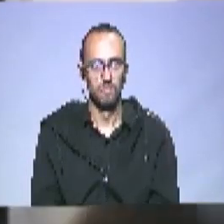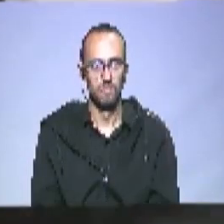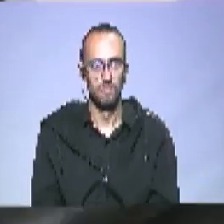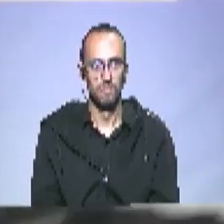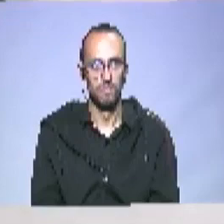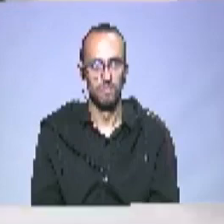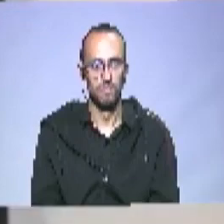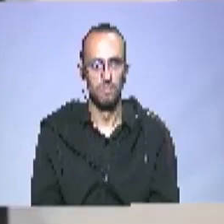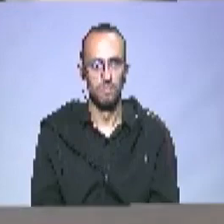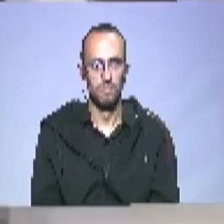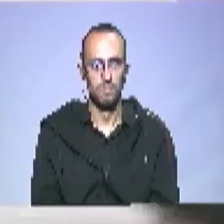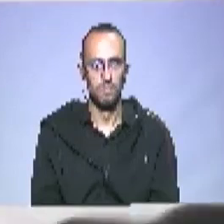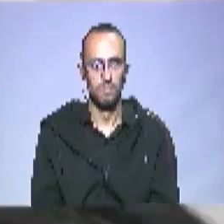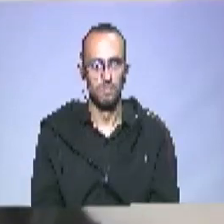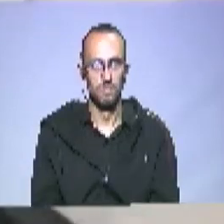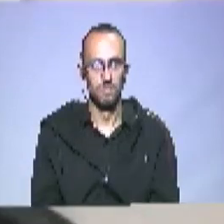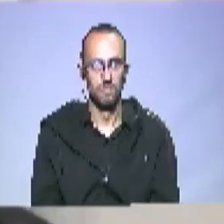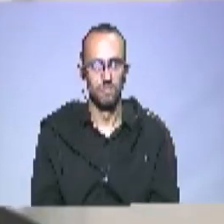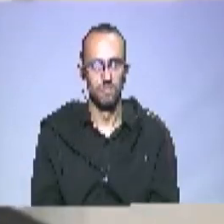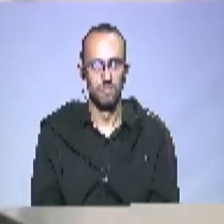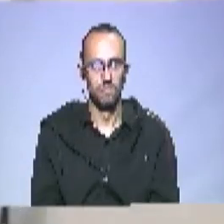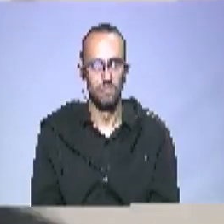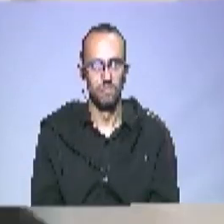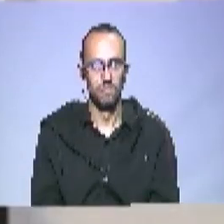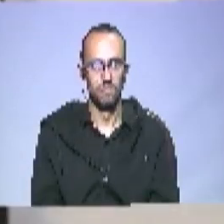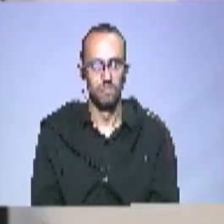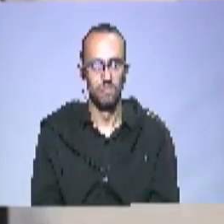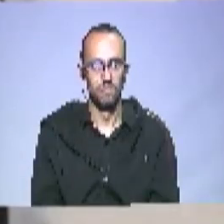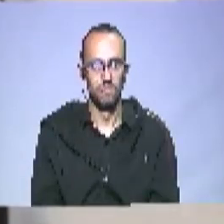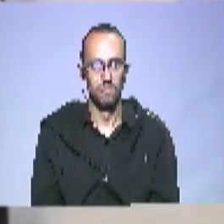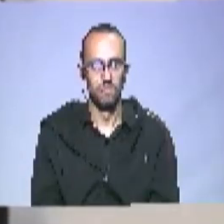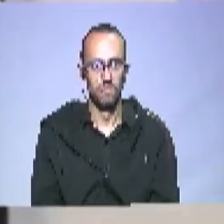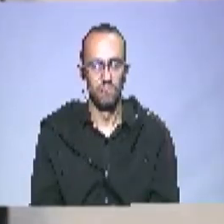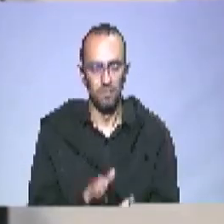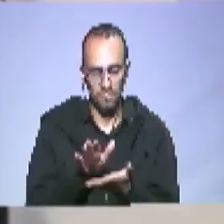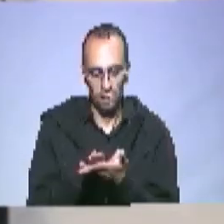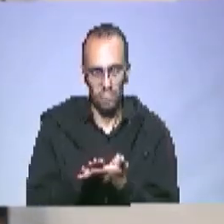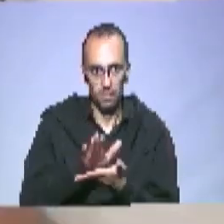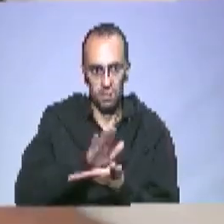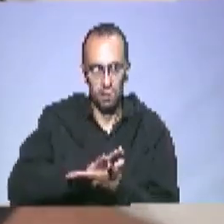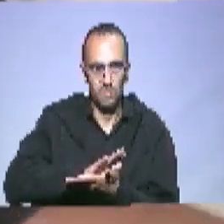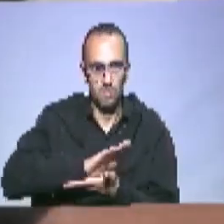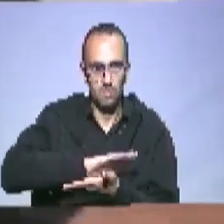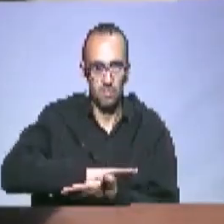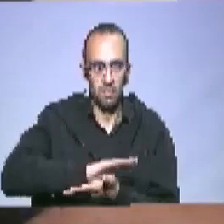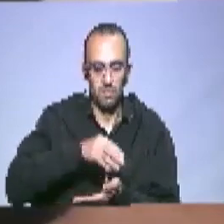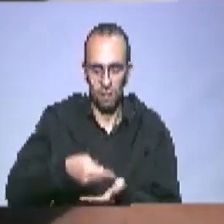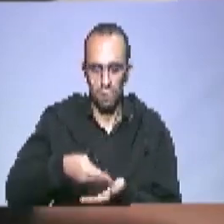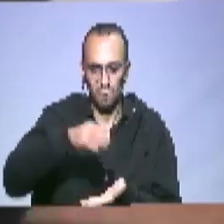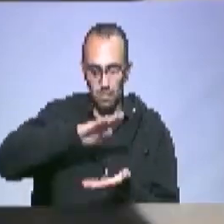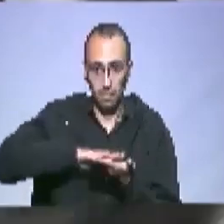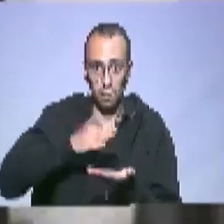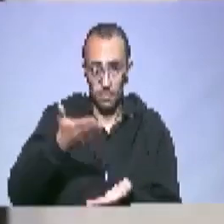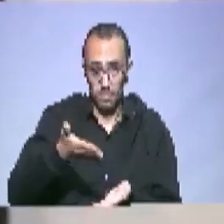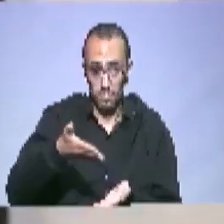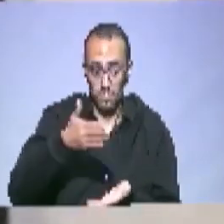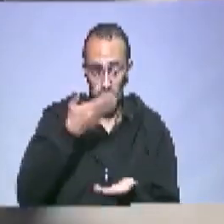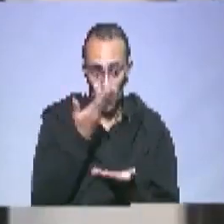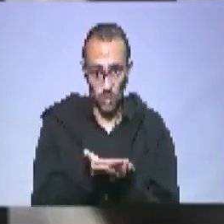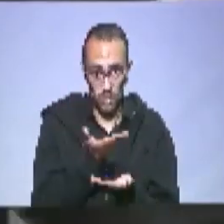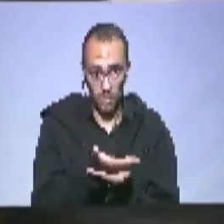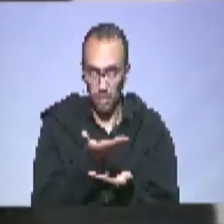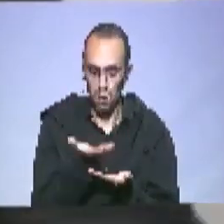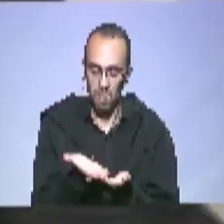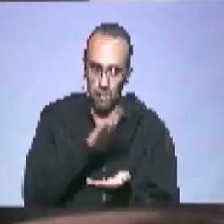ونبتدي بقول لك واحده عكس واحده. اه عشان تقفل. اه احنا بس هنقفل بقى ايه معانا كده